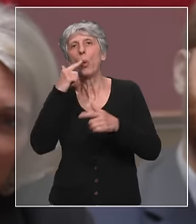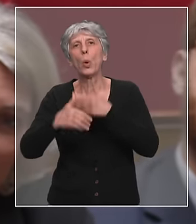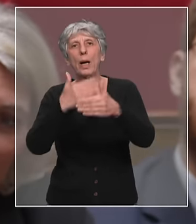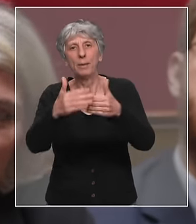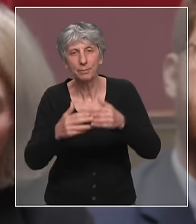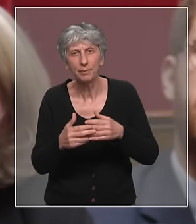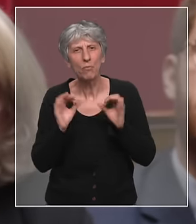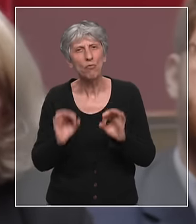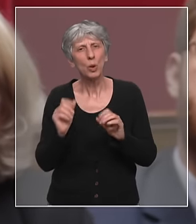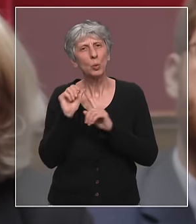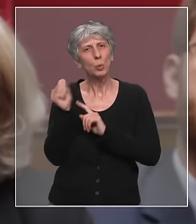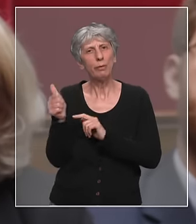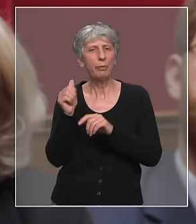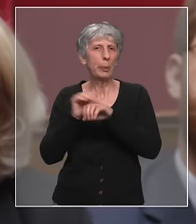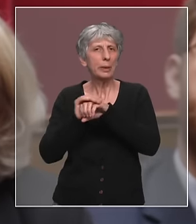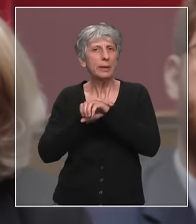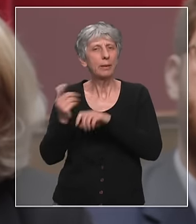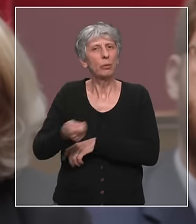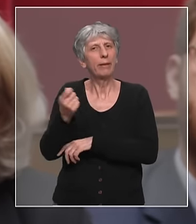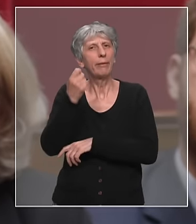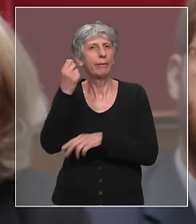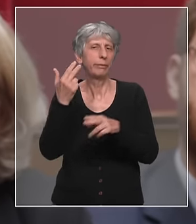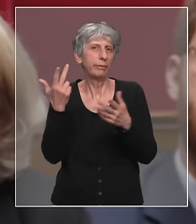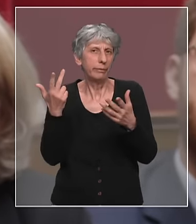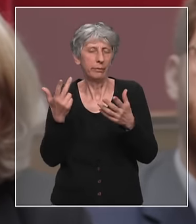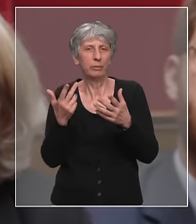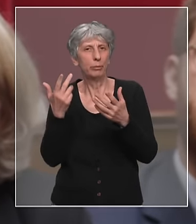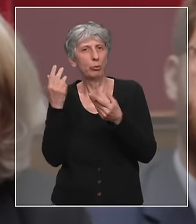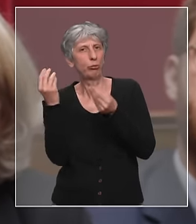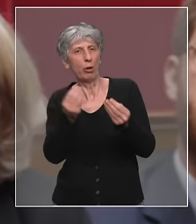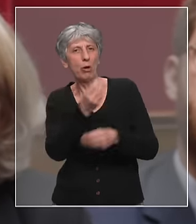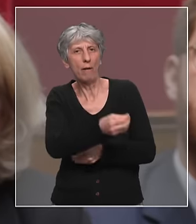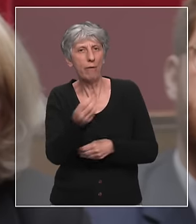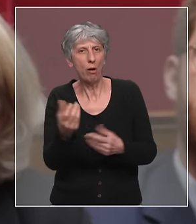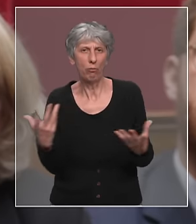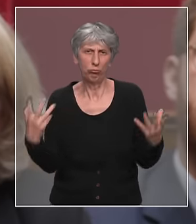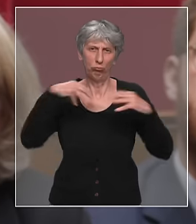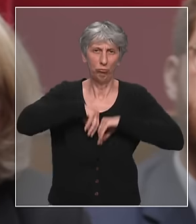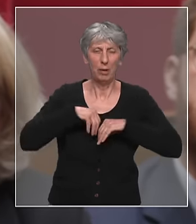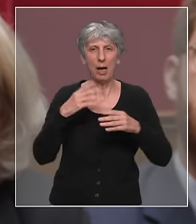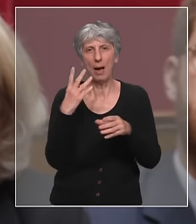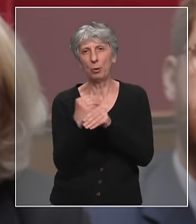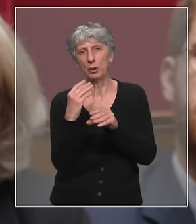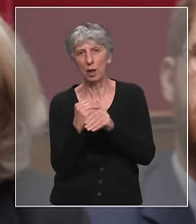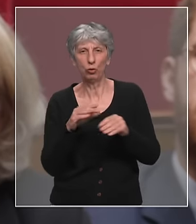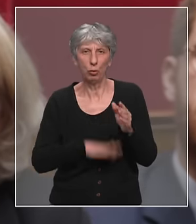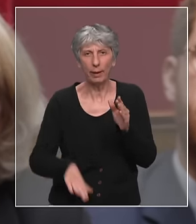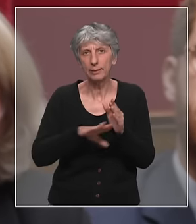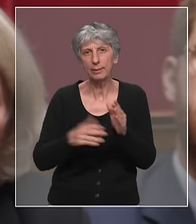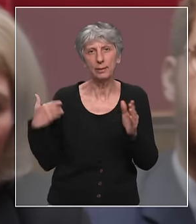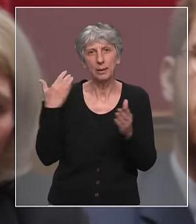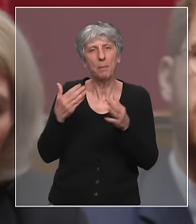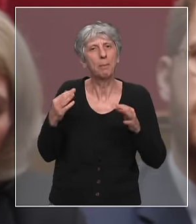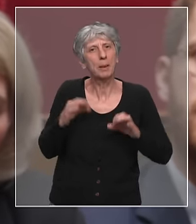votre politique éducative du choc des savoirs, afin que nos enfants puissent consolider les apprentissages fondamentaux qu'ils ont acquis pendant leurs années de